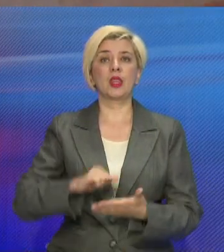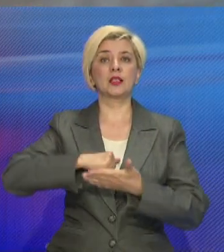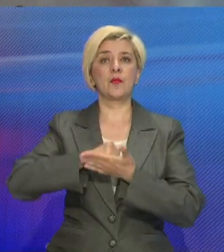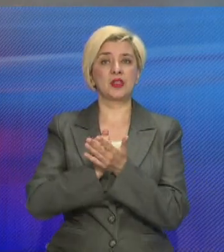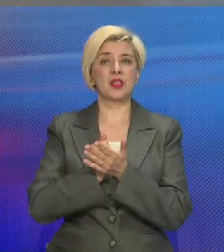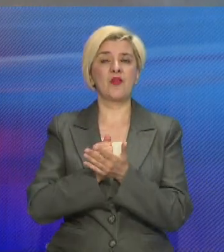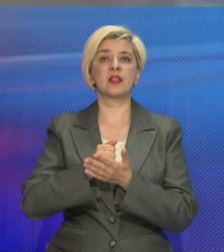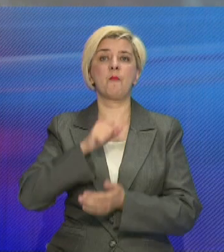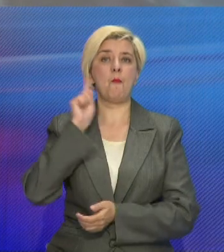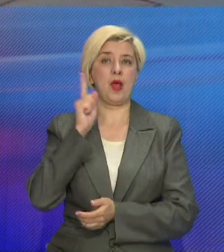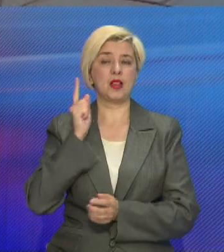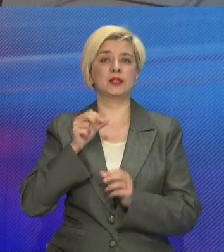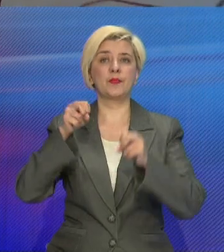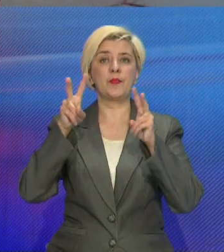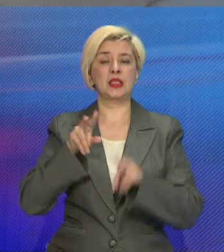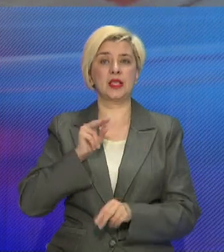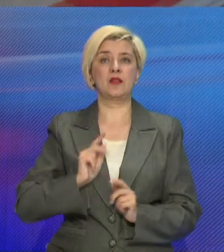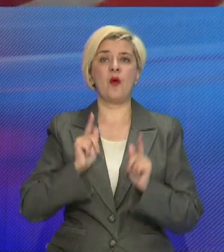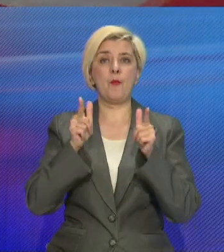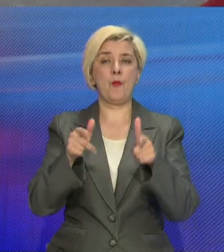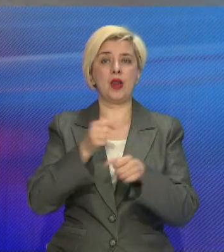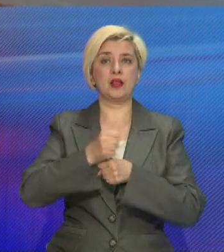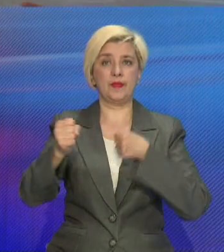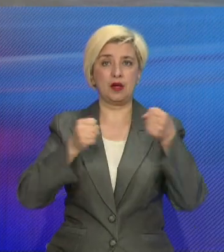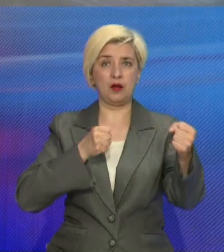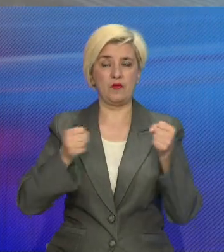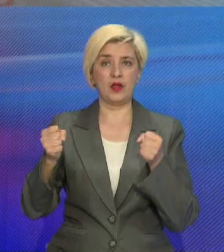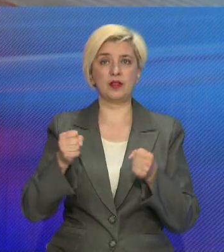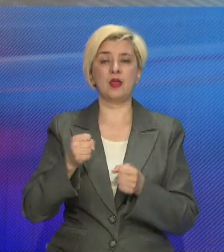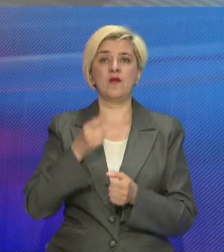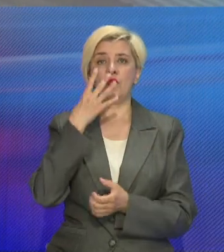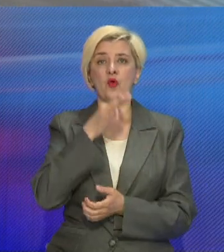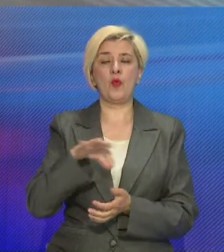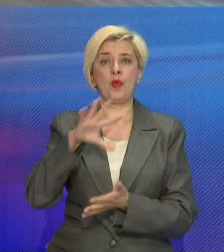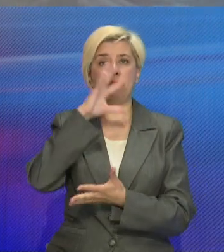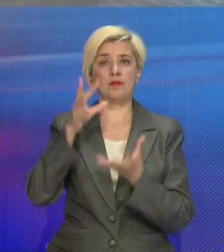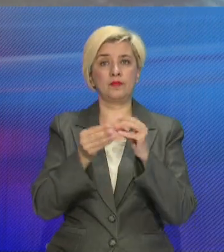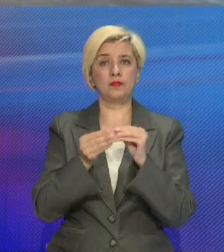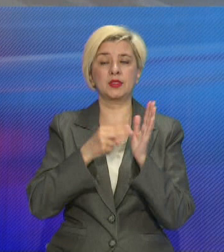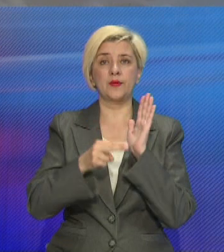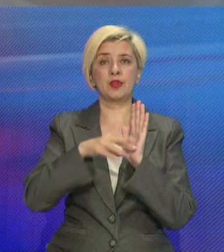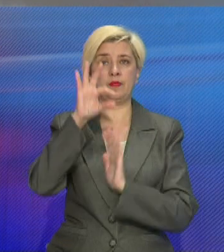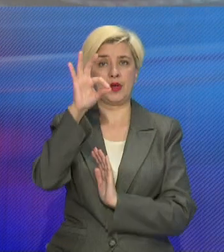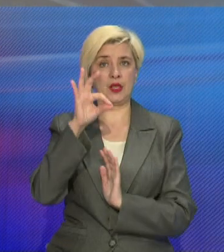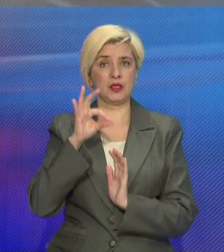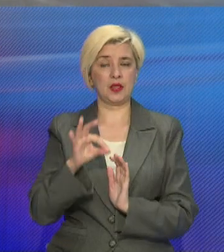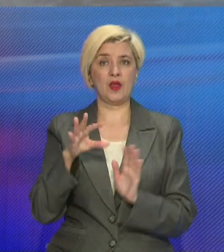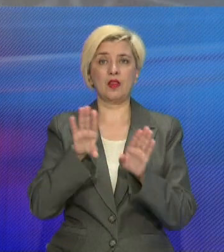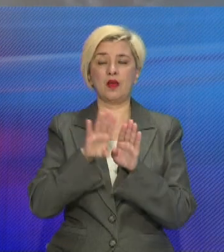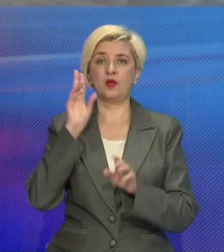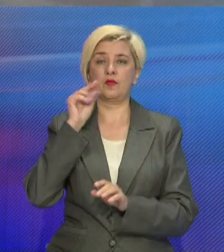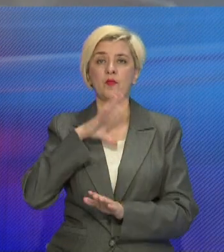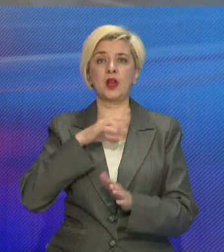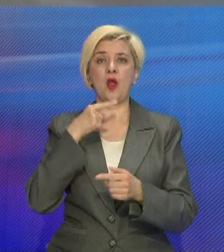Замацавання молодих спеціалістів по розміркуванні у 2022 році у Гродзенській області склала каля 70%. Такі лічби були оголошені